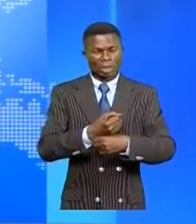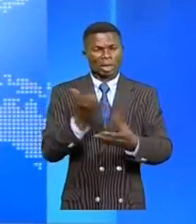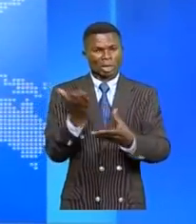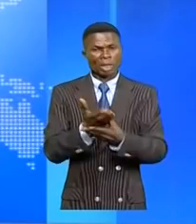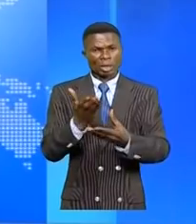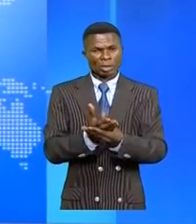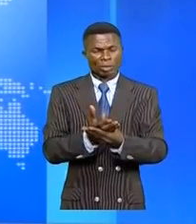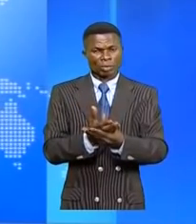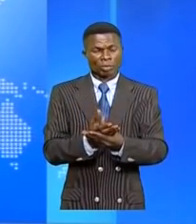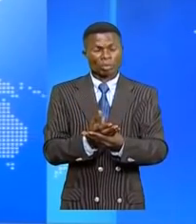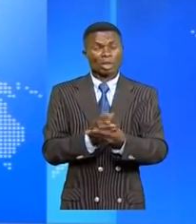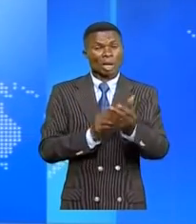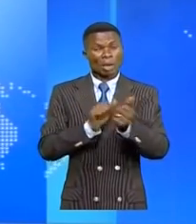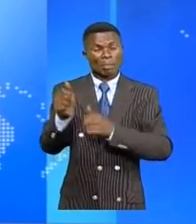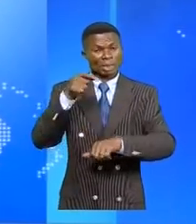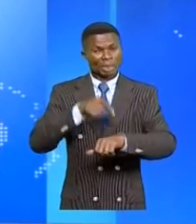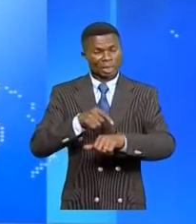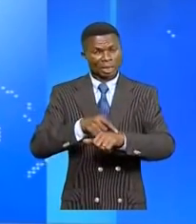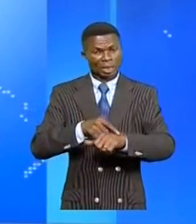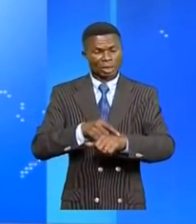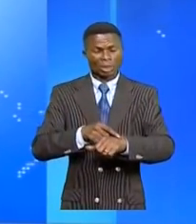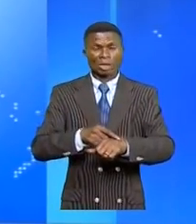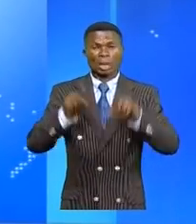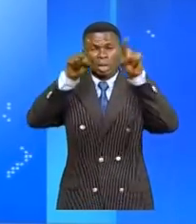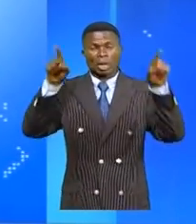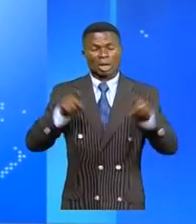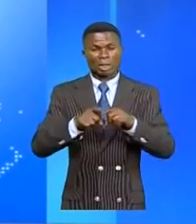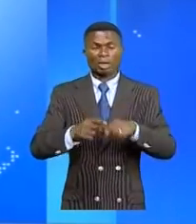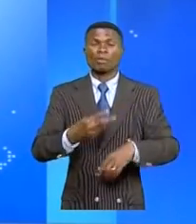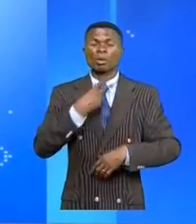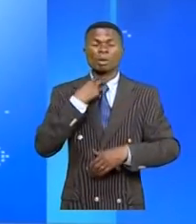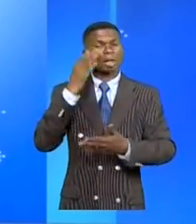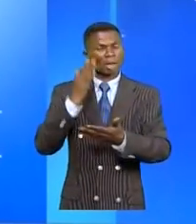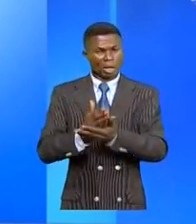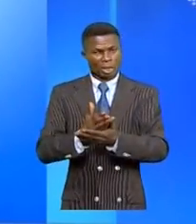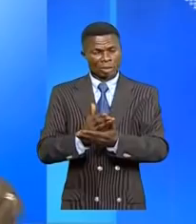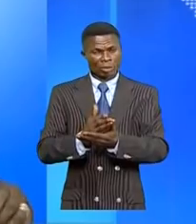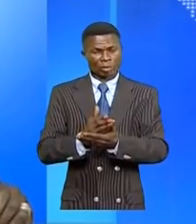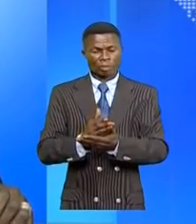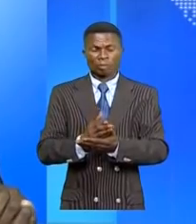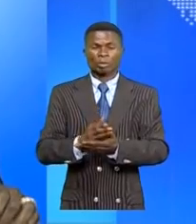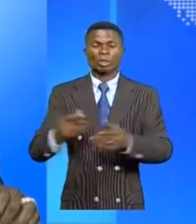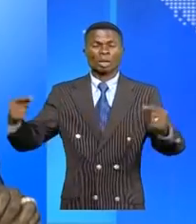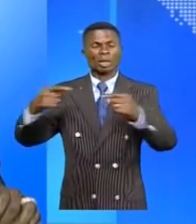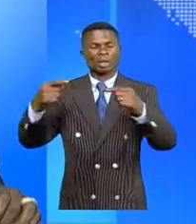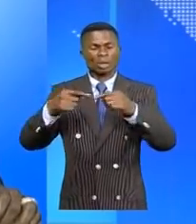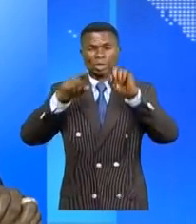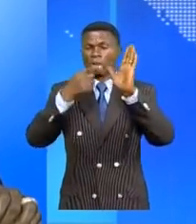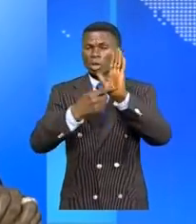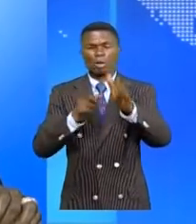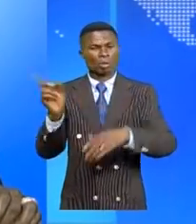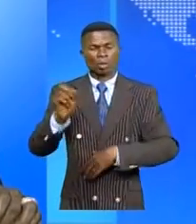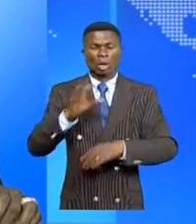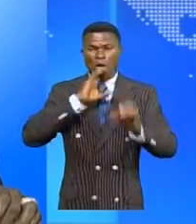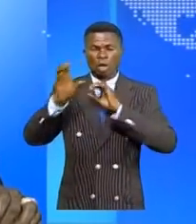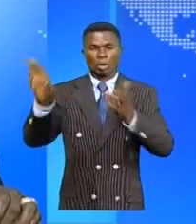dossier. Dépassé ce délai, il sera procédé au débranchement sans autre condition des chaînes connectées non en règle. C'est un